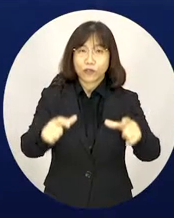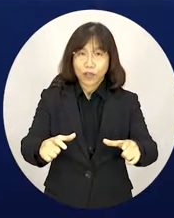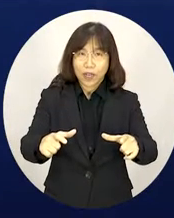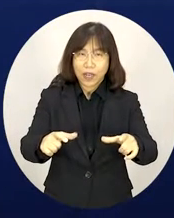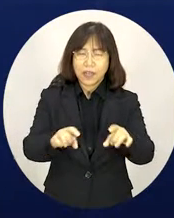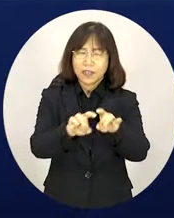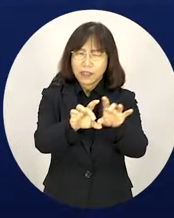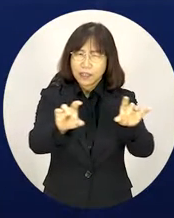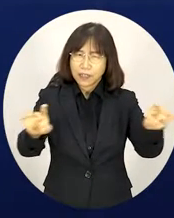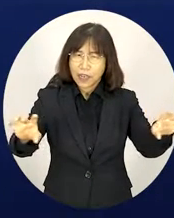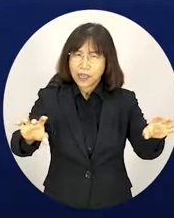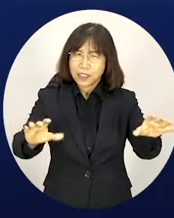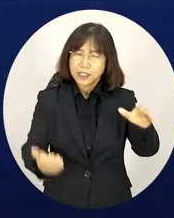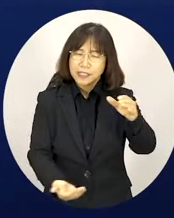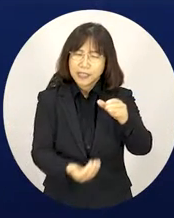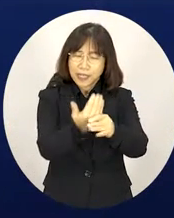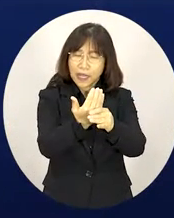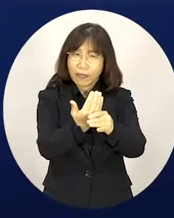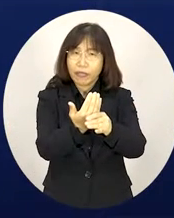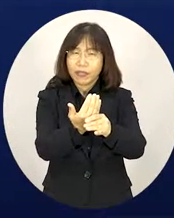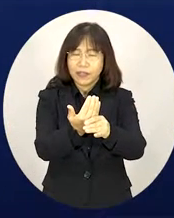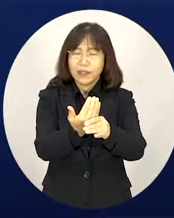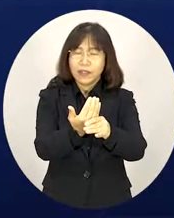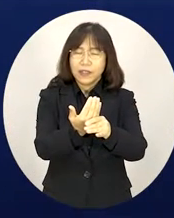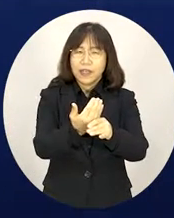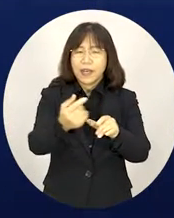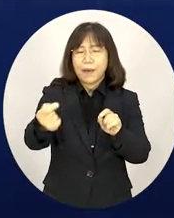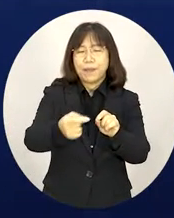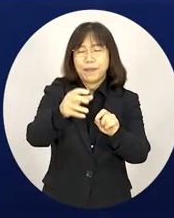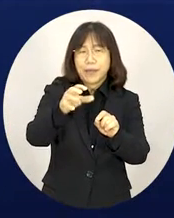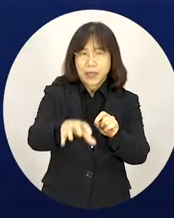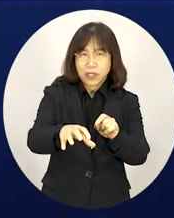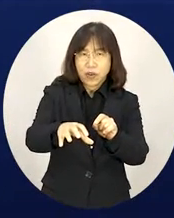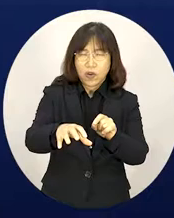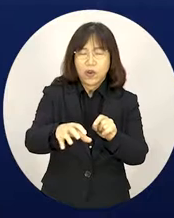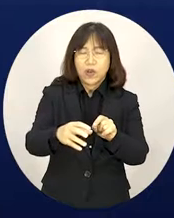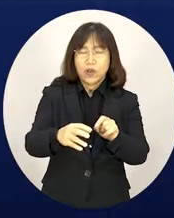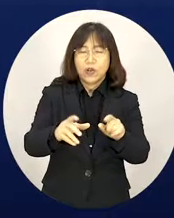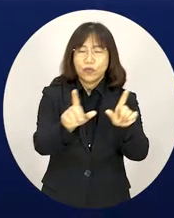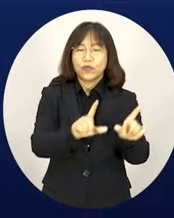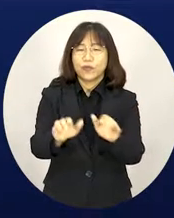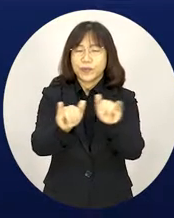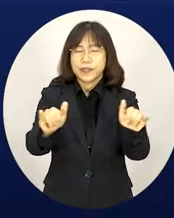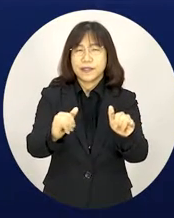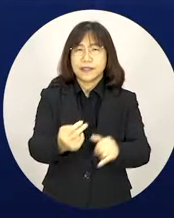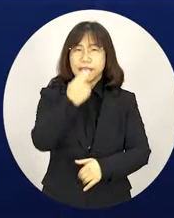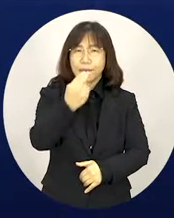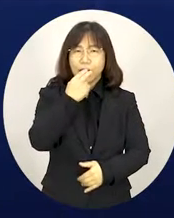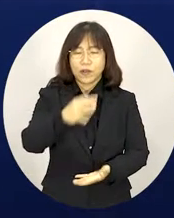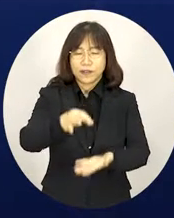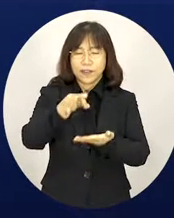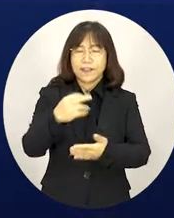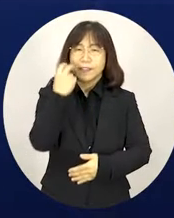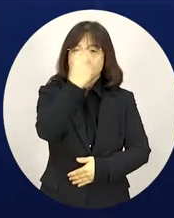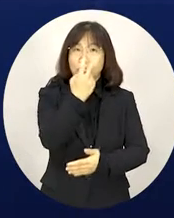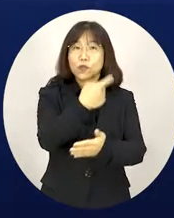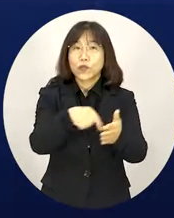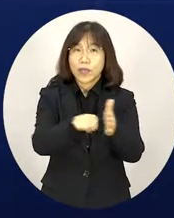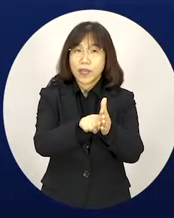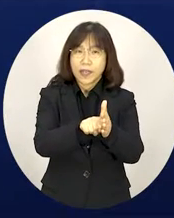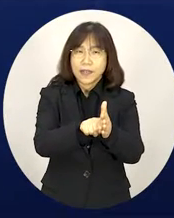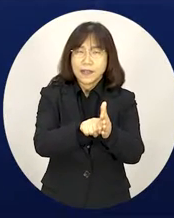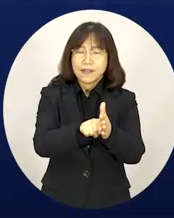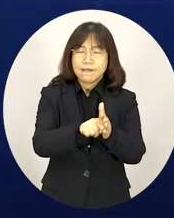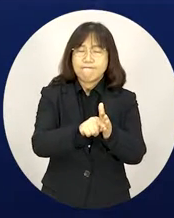강서구가 각종 재난 사고로부터 구민의 소중한 생명과 재산을 지키기 위해 2022년 재난대응